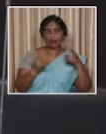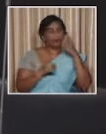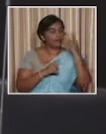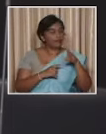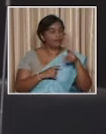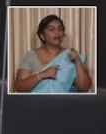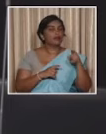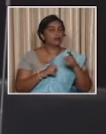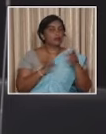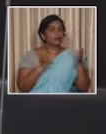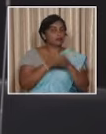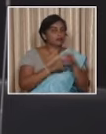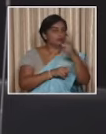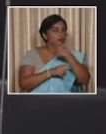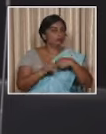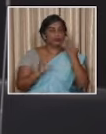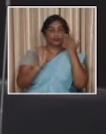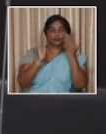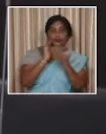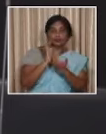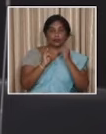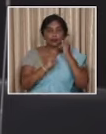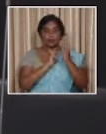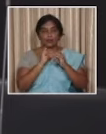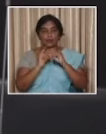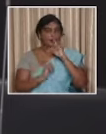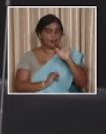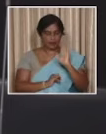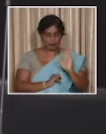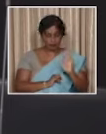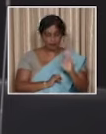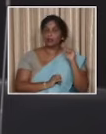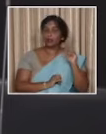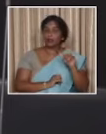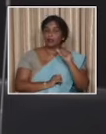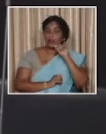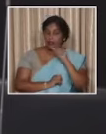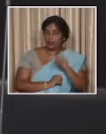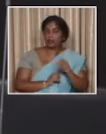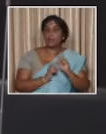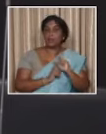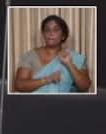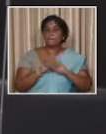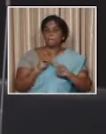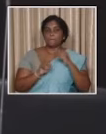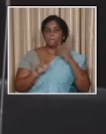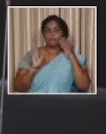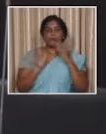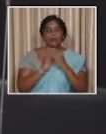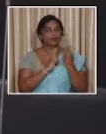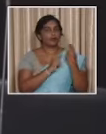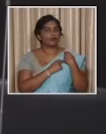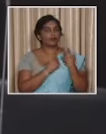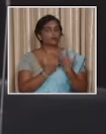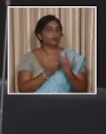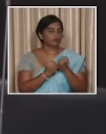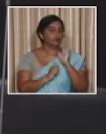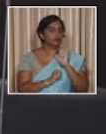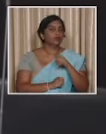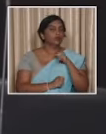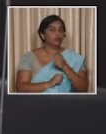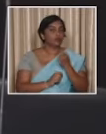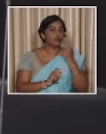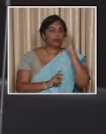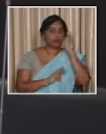වෙන පාර්ශ්වයන්ට බතු පිට බලලා චෝදනා පවරන්න එපා. ඇත්ත මේ පාර්ලිමේන්තුව මේ පිළිබඳ වගකීම් බාරගත යුතු වෙනවා.